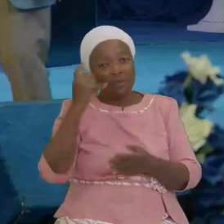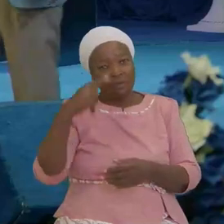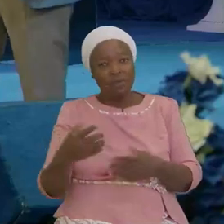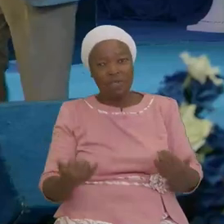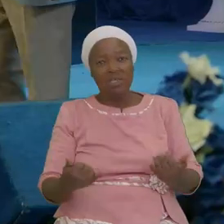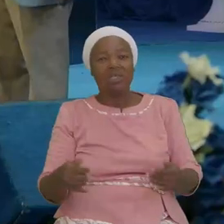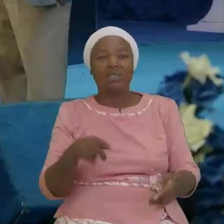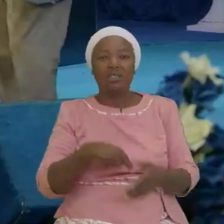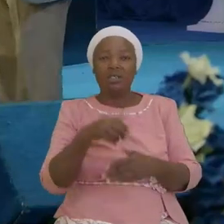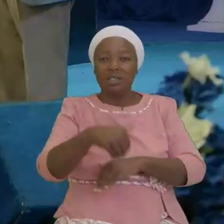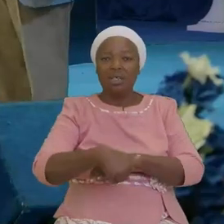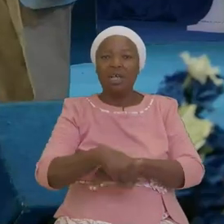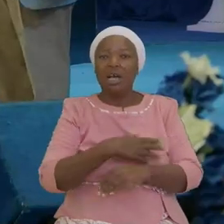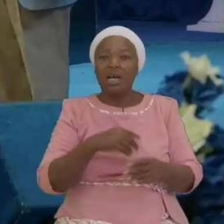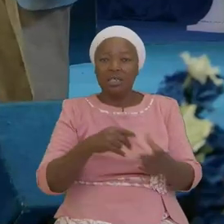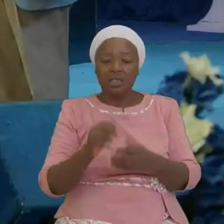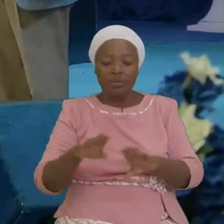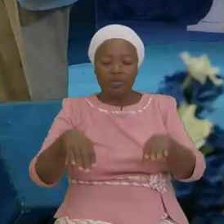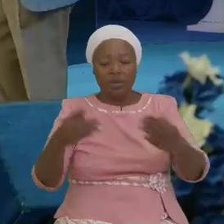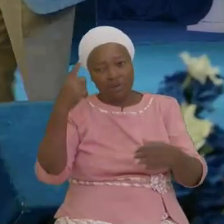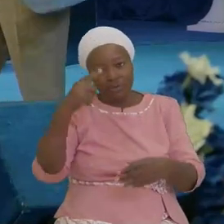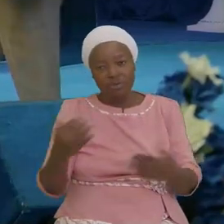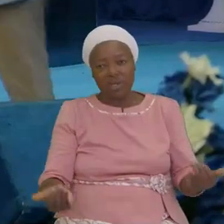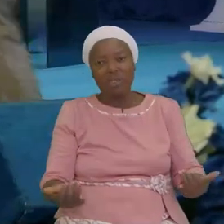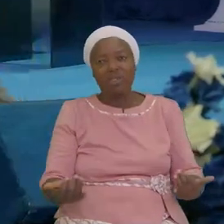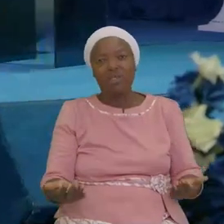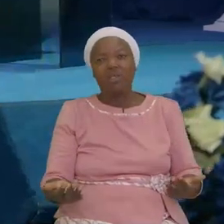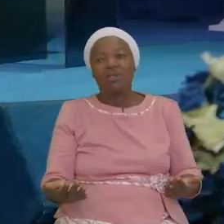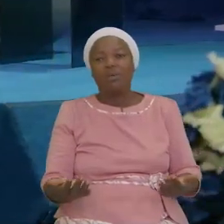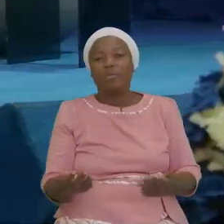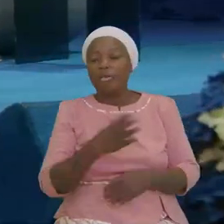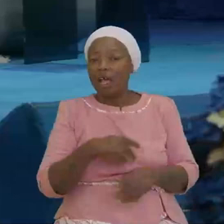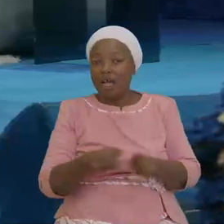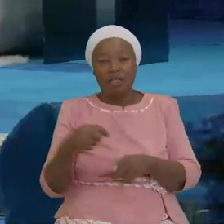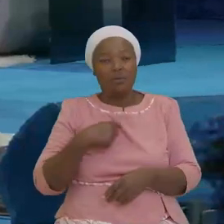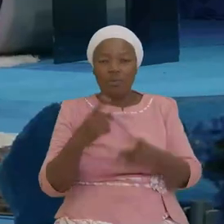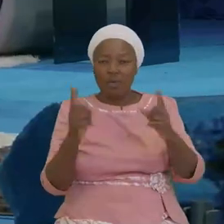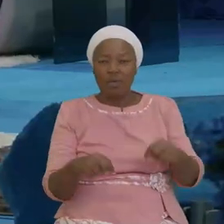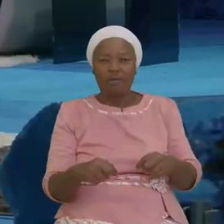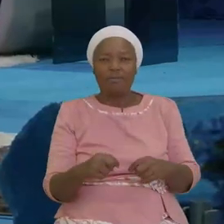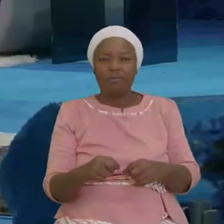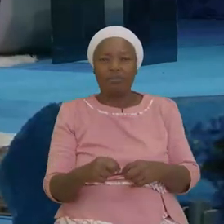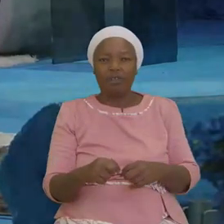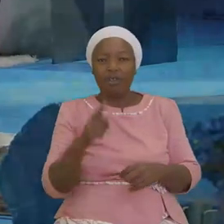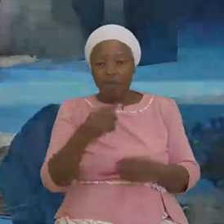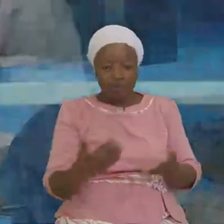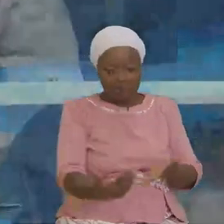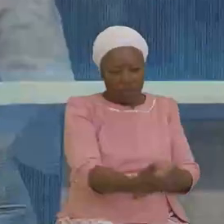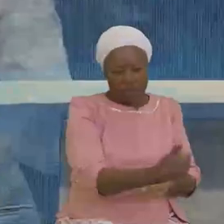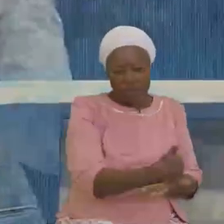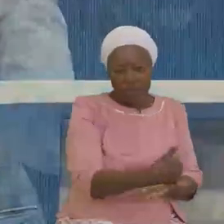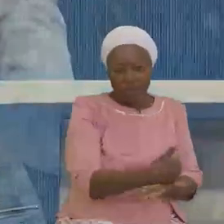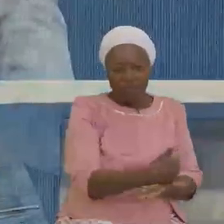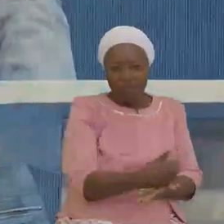Il est ici pour vous ce jour. Tout est disponible pour vous ce soir. Tout est pourvu pour vous ce soir. Quand